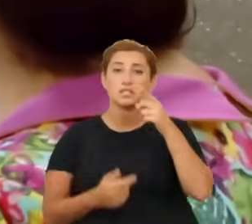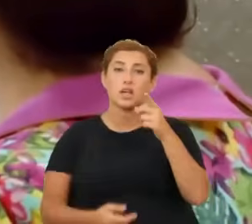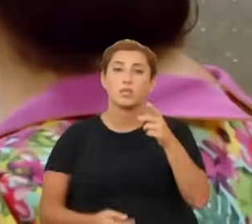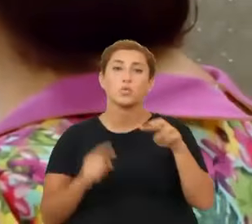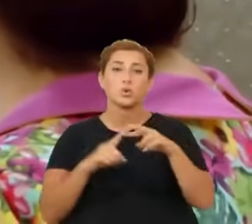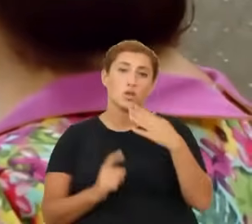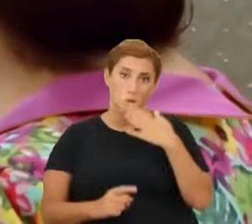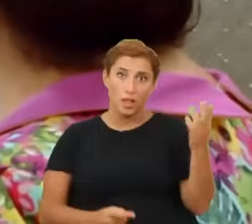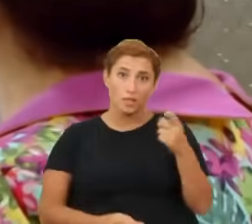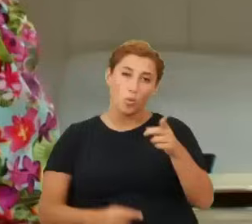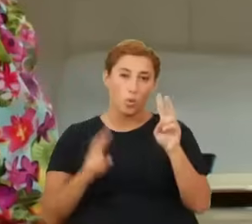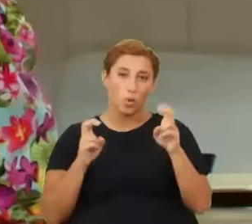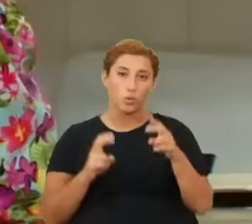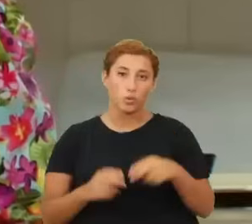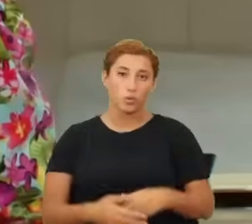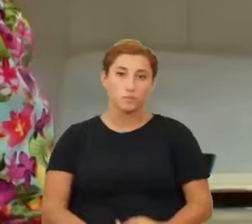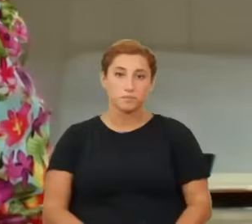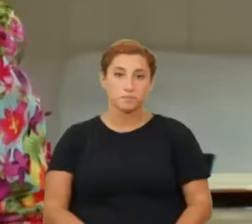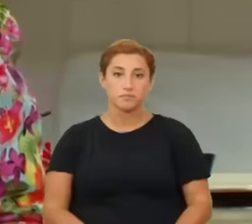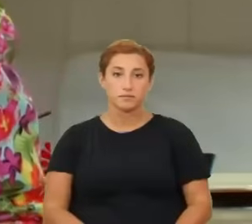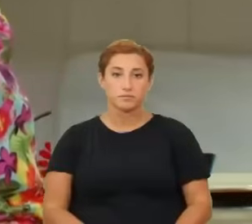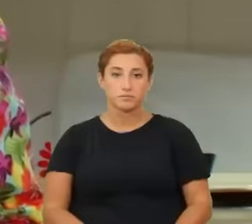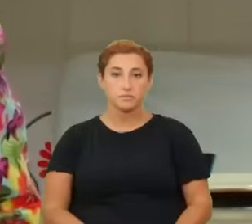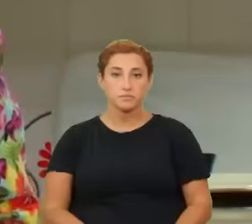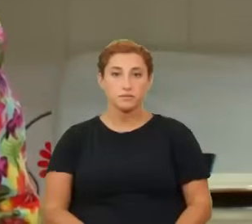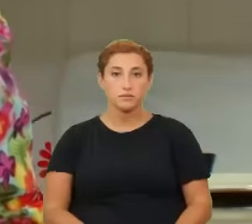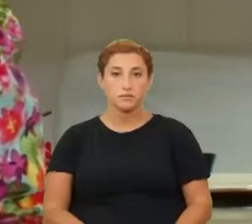sen Nurten'e söyledin mi o mevzuyu?